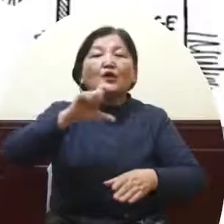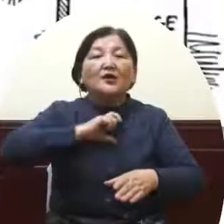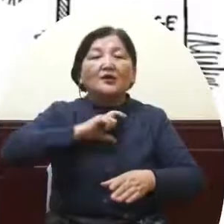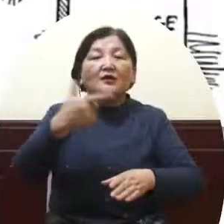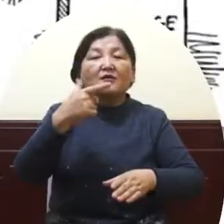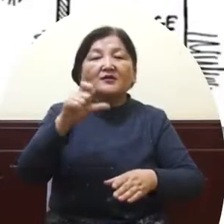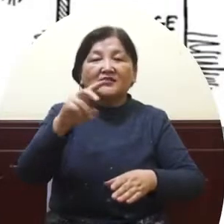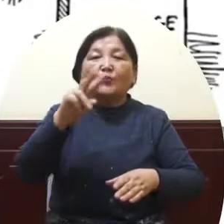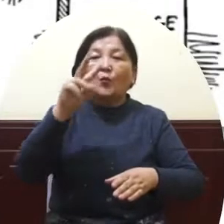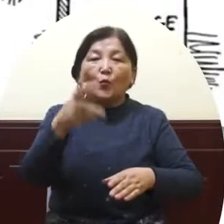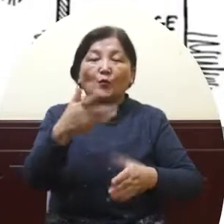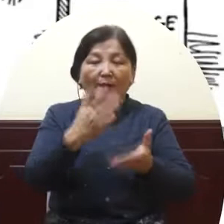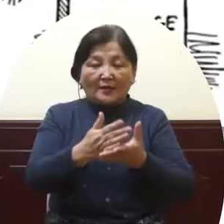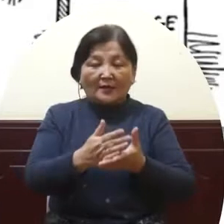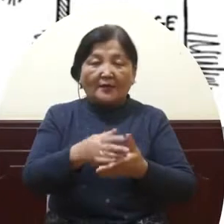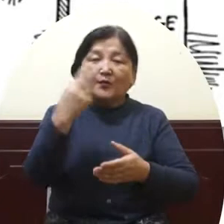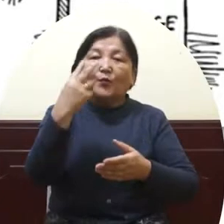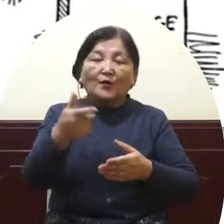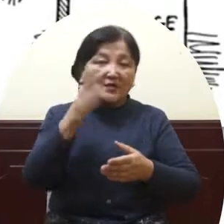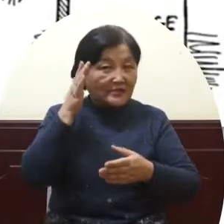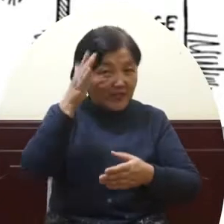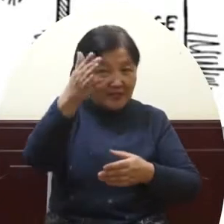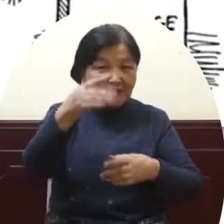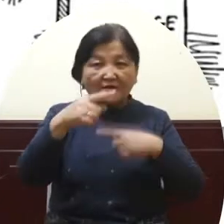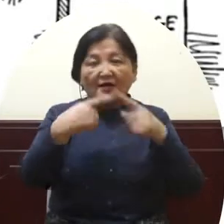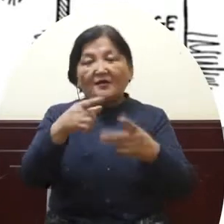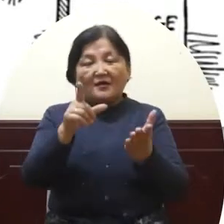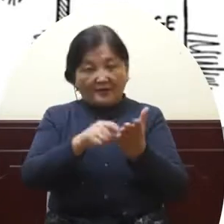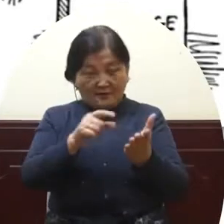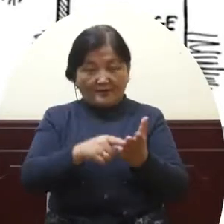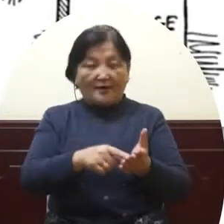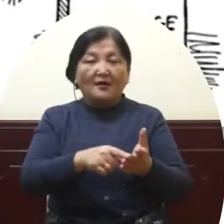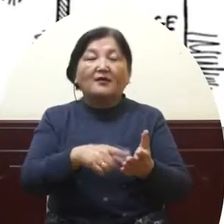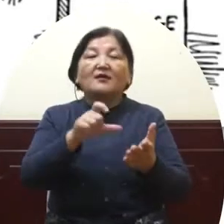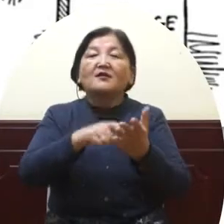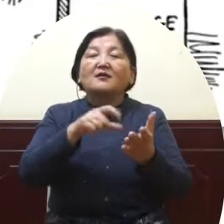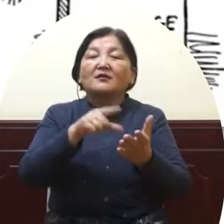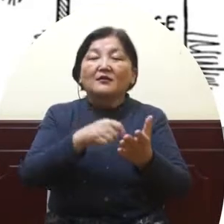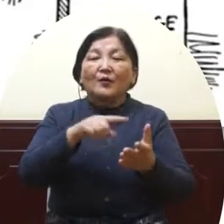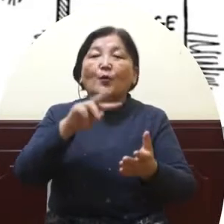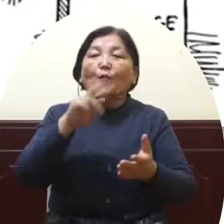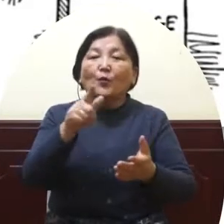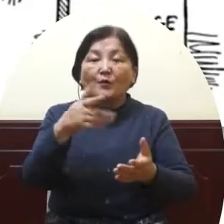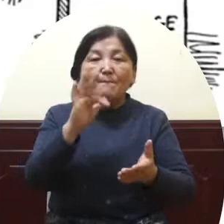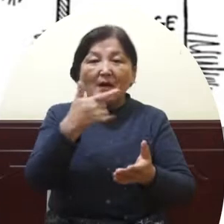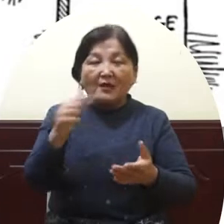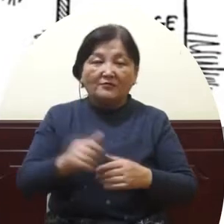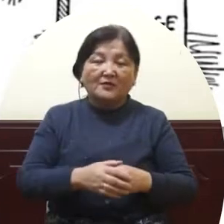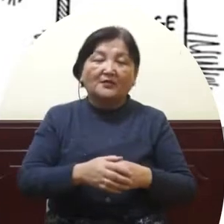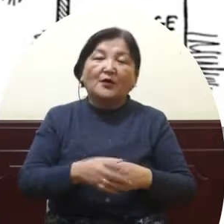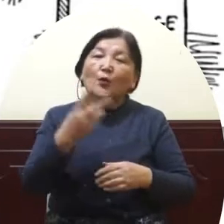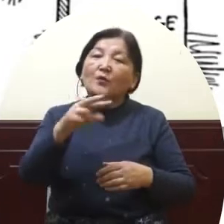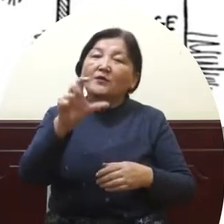Тэгэхээр энэ эрхийг бид нэр бол цаашид ярих ийм хэрэгцээ шаардлага байгаа учраас би нэр томьёон дээр болон үндсэн ойлголтон дээр нэг